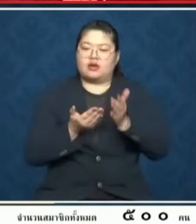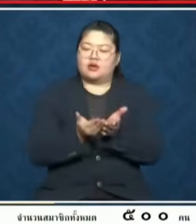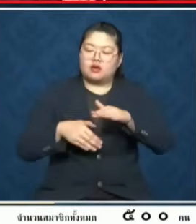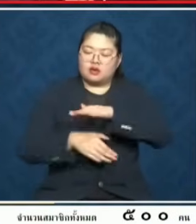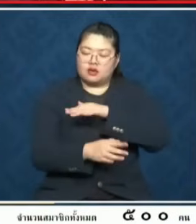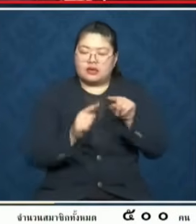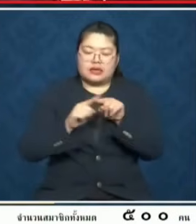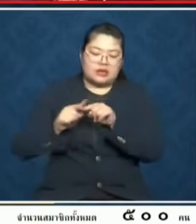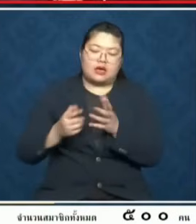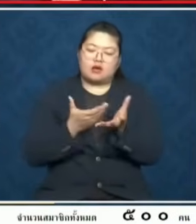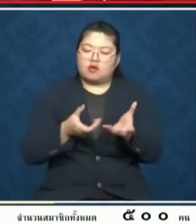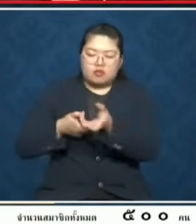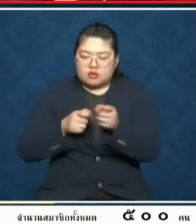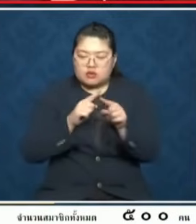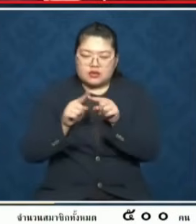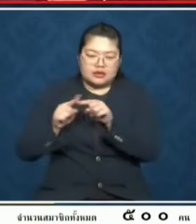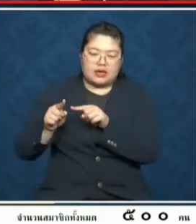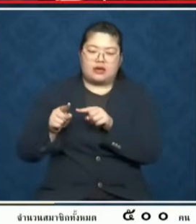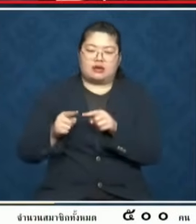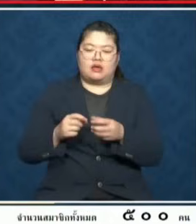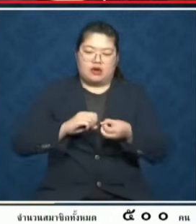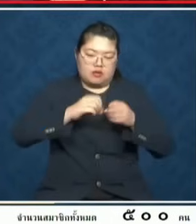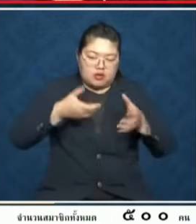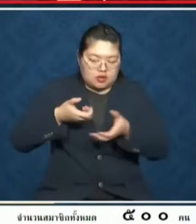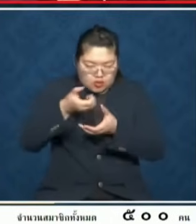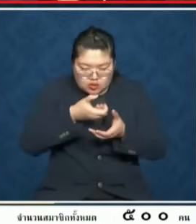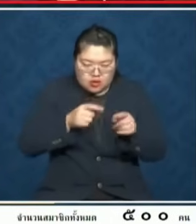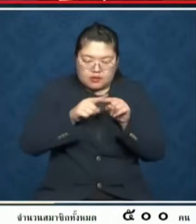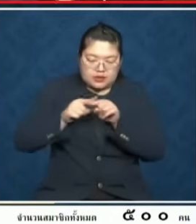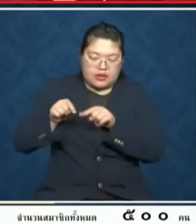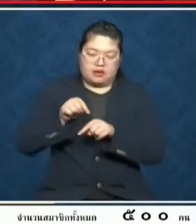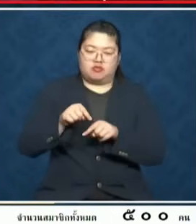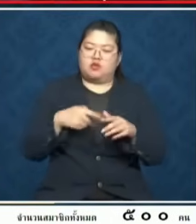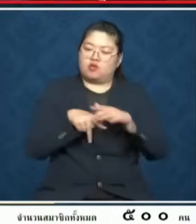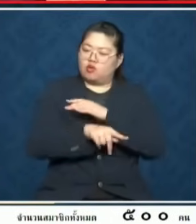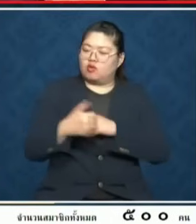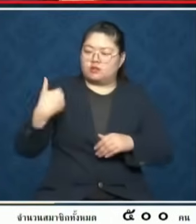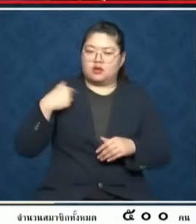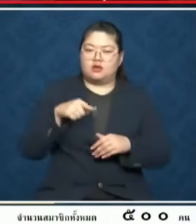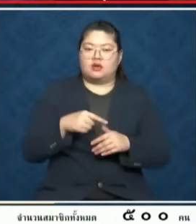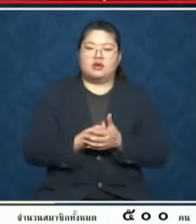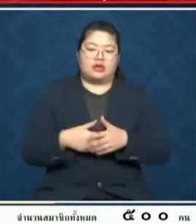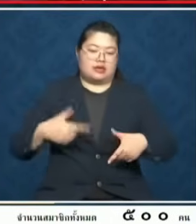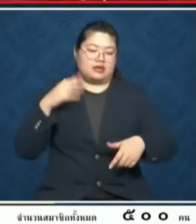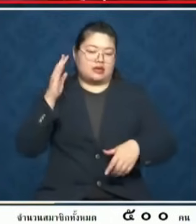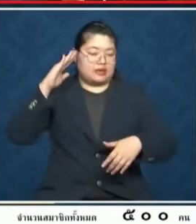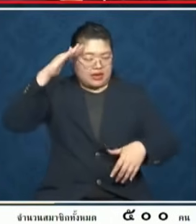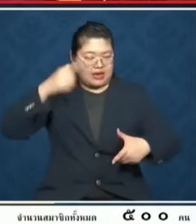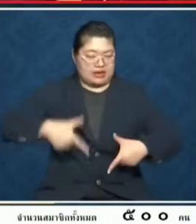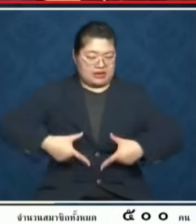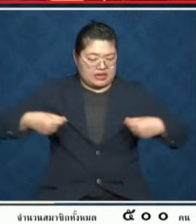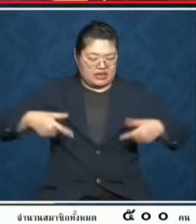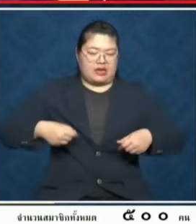คะโครงการจัดซื้อ GT 200ที่ใช้งานไม่ได้ทุจริตกันแม้กระทั่งโครงการจัดซื้อกางเกงในของทหารอย่าง